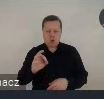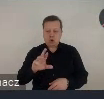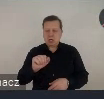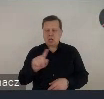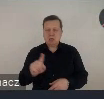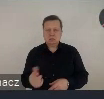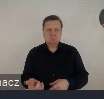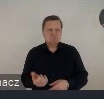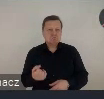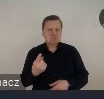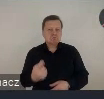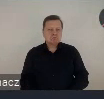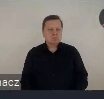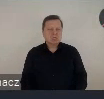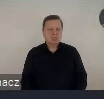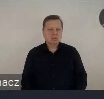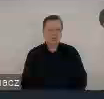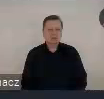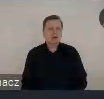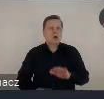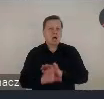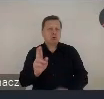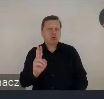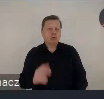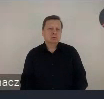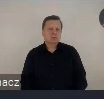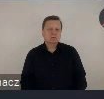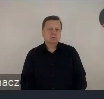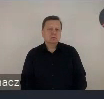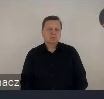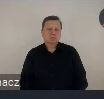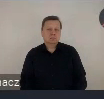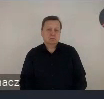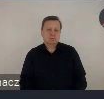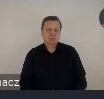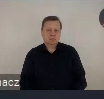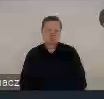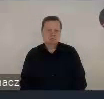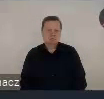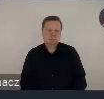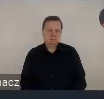powinniśmy rozumieć? Kto reprezentuje cech na zewnątrz?